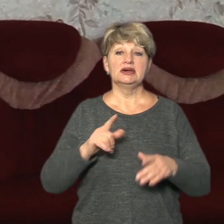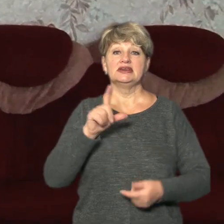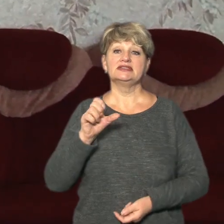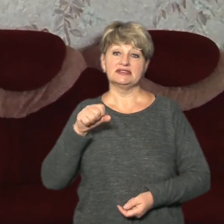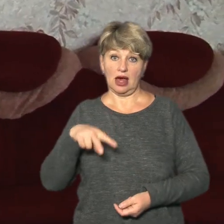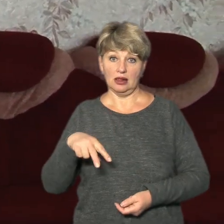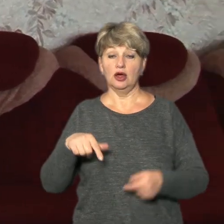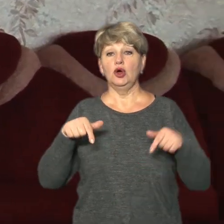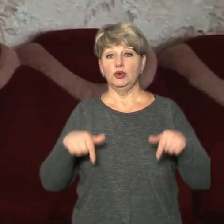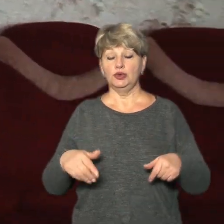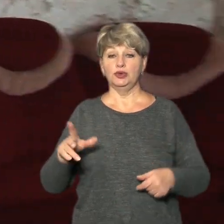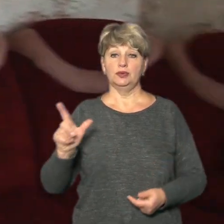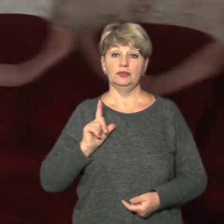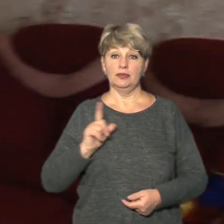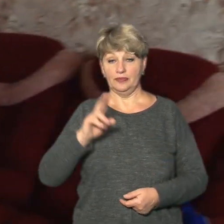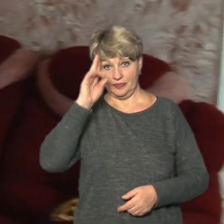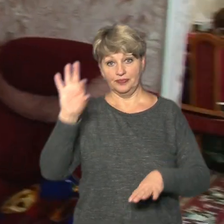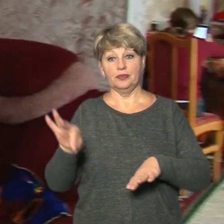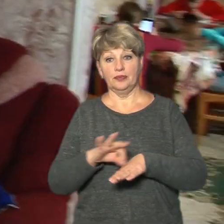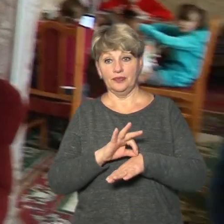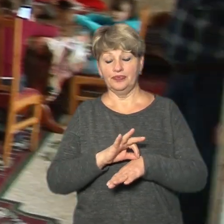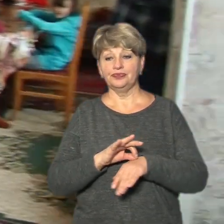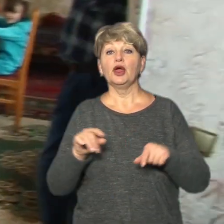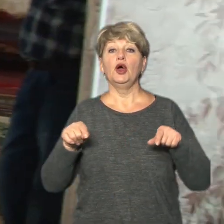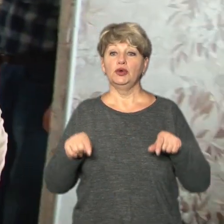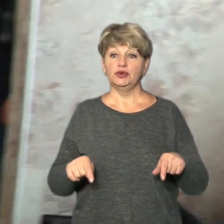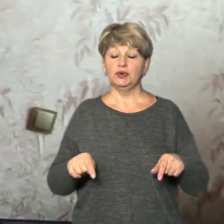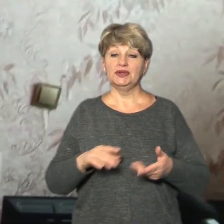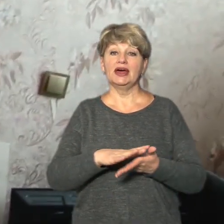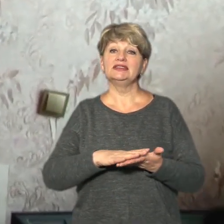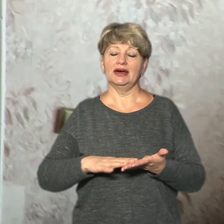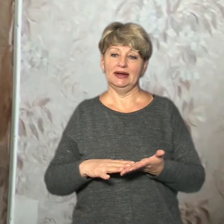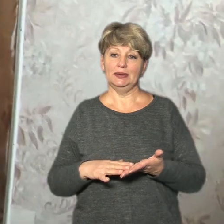облаштувались Ми з чоловіком ось тут у нас далі